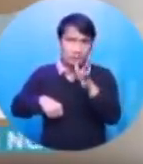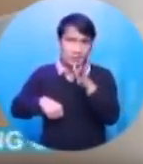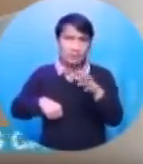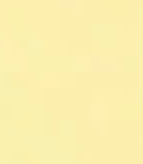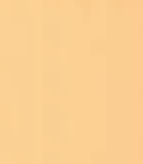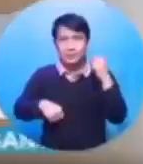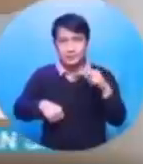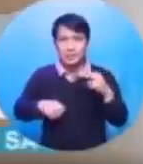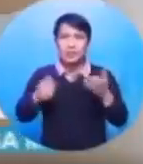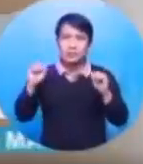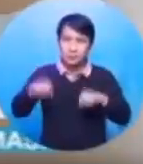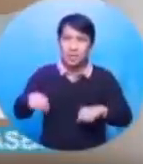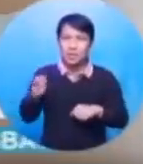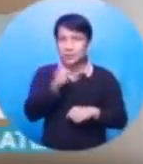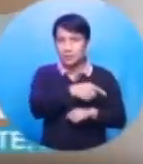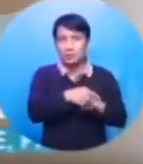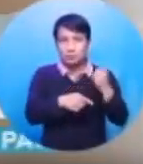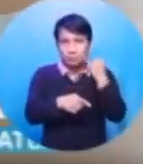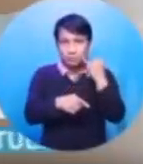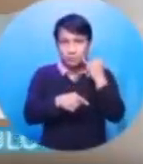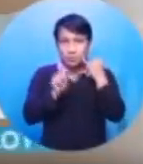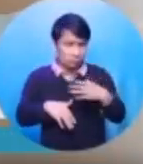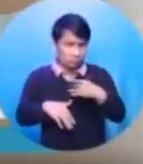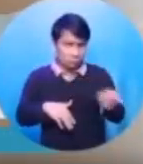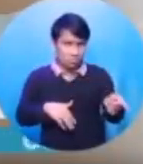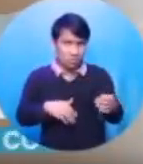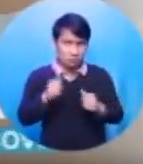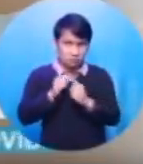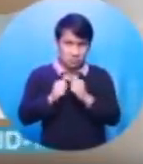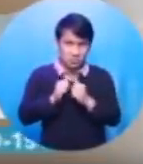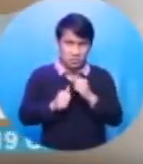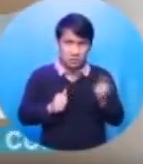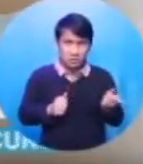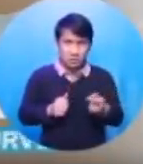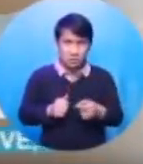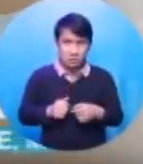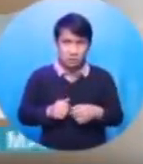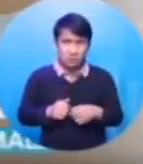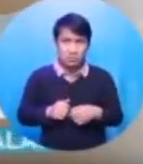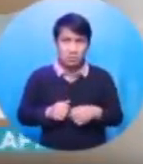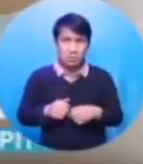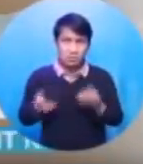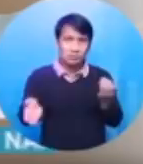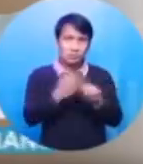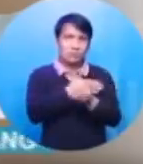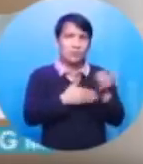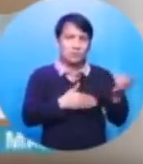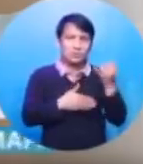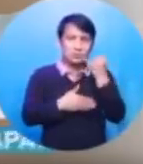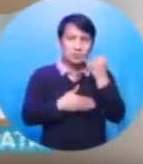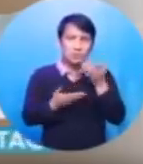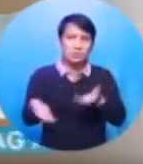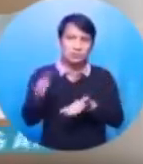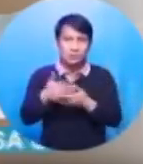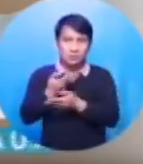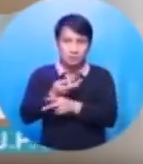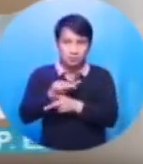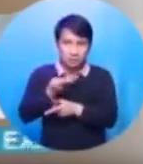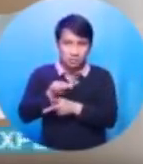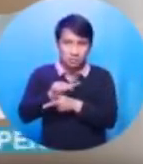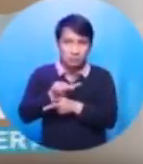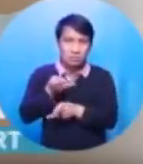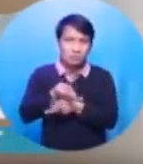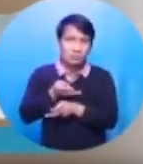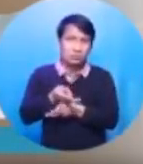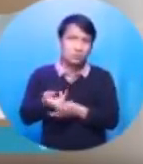tita, okay? Ikaw naman, Joanne, kung ayaw na sa'yo, ibig sabihin... Ay, sir, napayag naman ako, sir. Umalis ka na. Mag-impake ka na dyan. Oh,